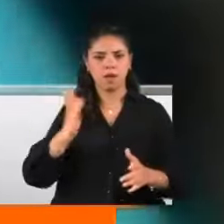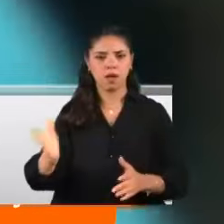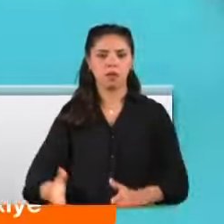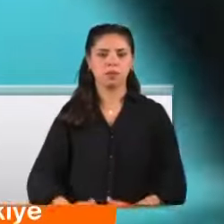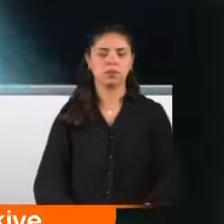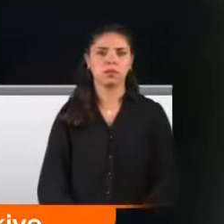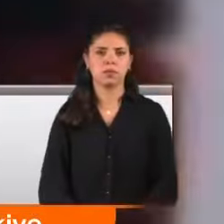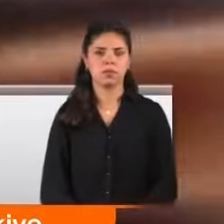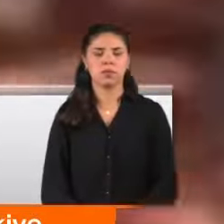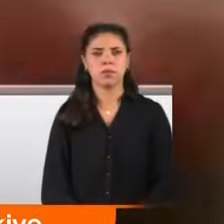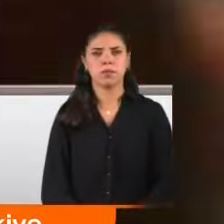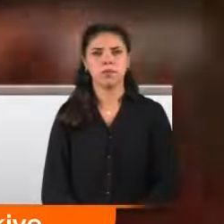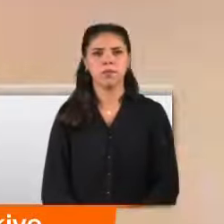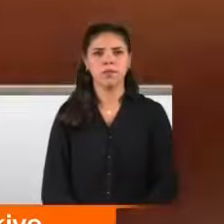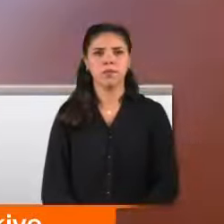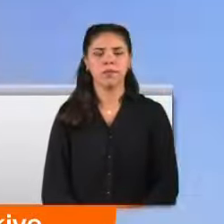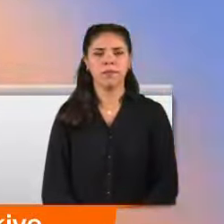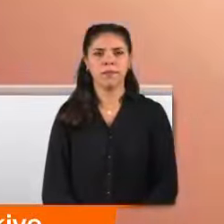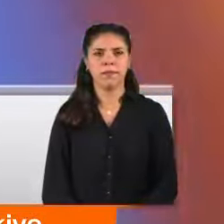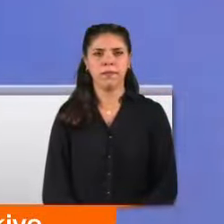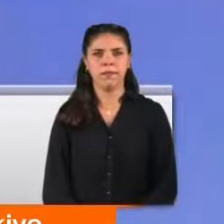aracın tavan camından havaya ateş açtı.